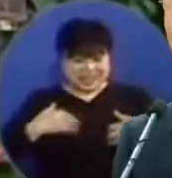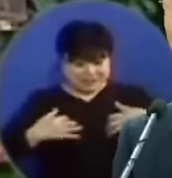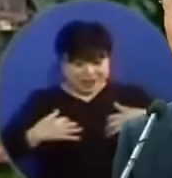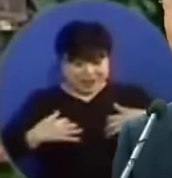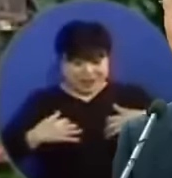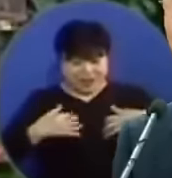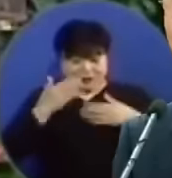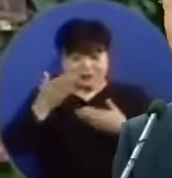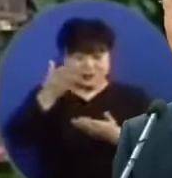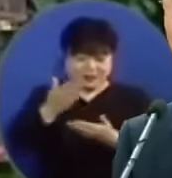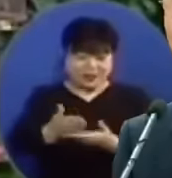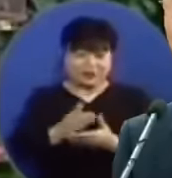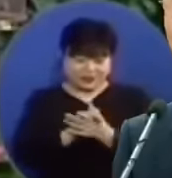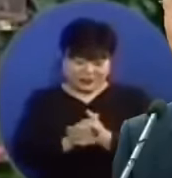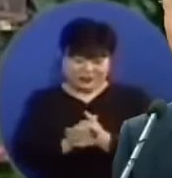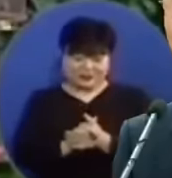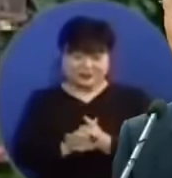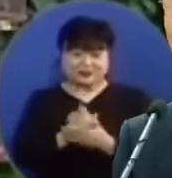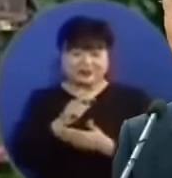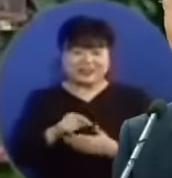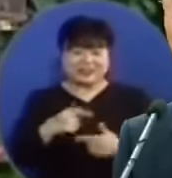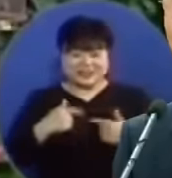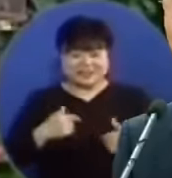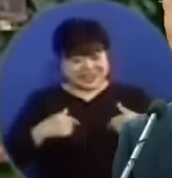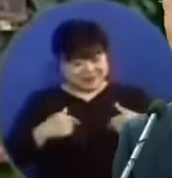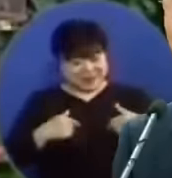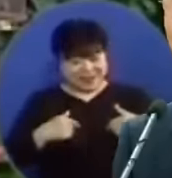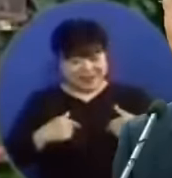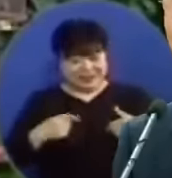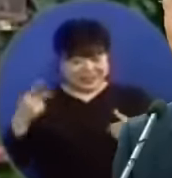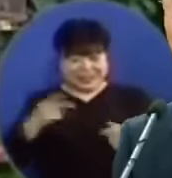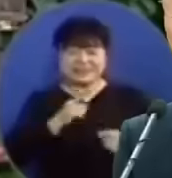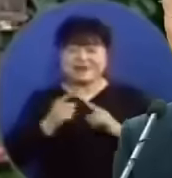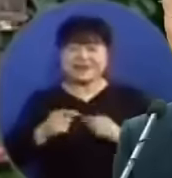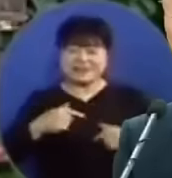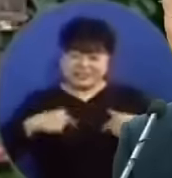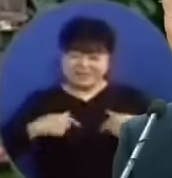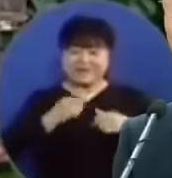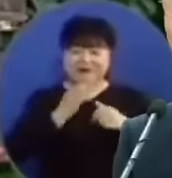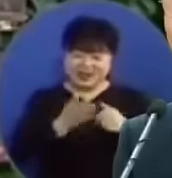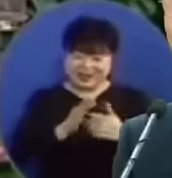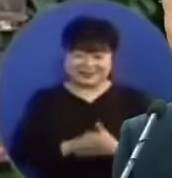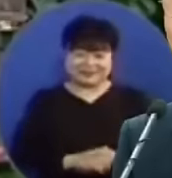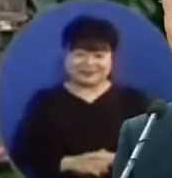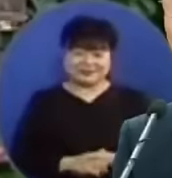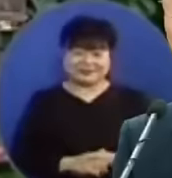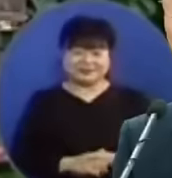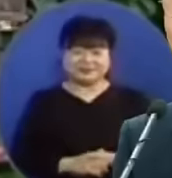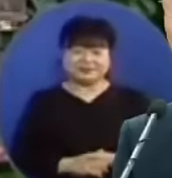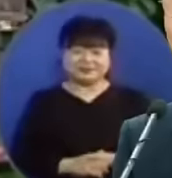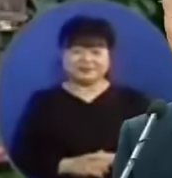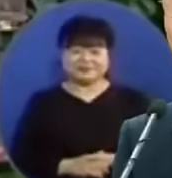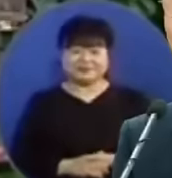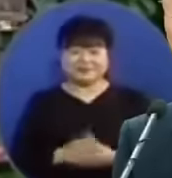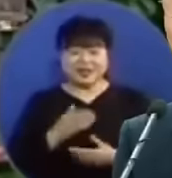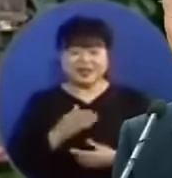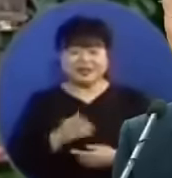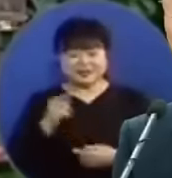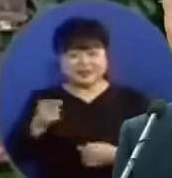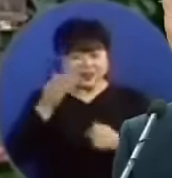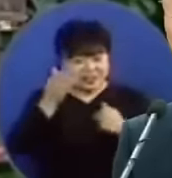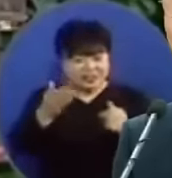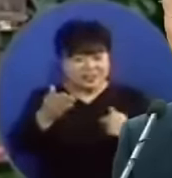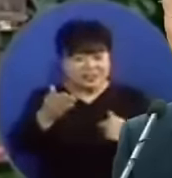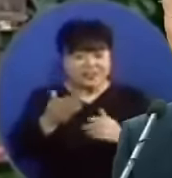기뻐하라. 빌립보서 4장 4절에 주 안에서 항상 기뻐하라. 내가 다시 말하노니 기뻐하라. 요한복음 15장 11절에 내가 이것을 너에게